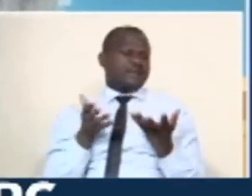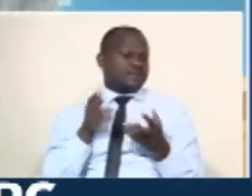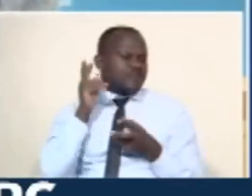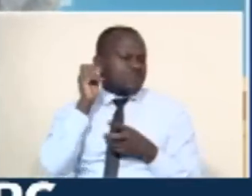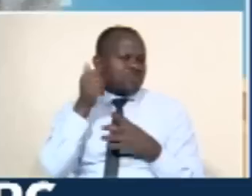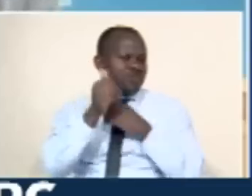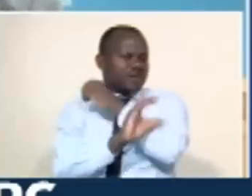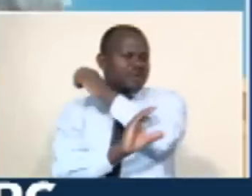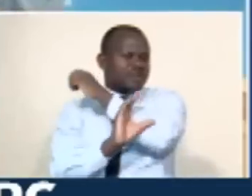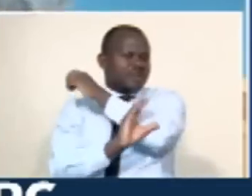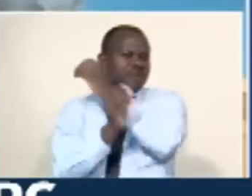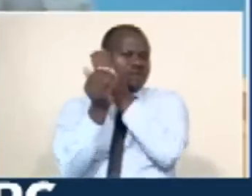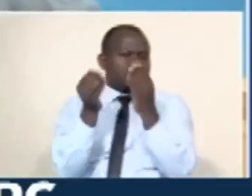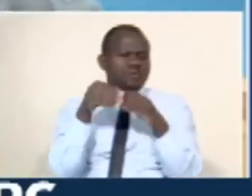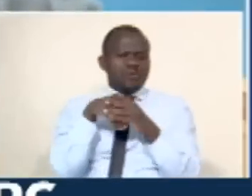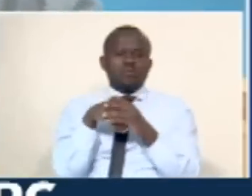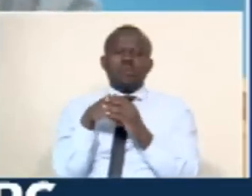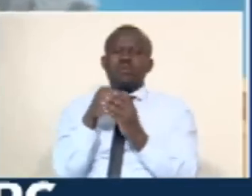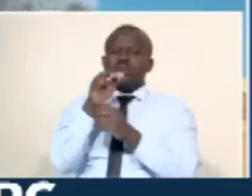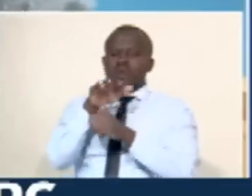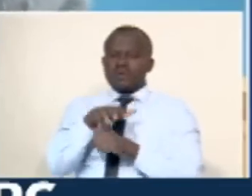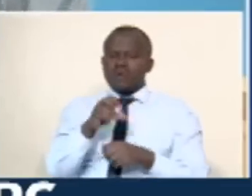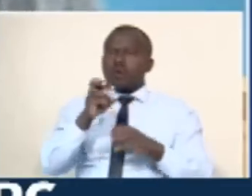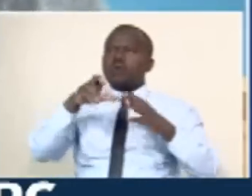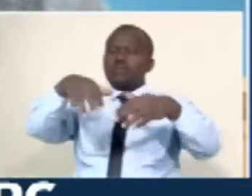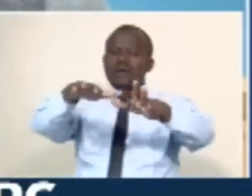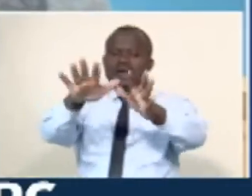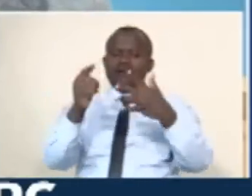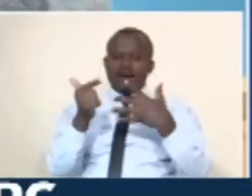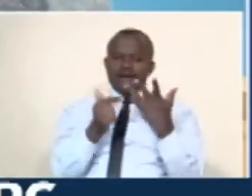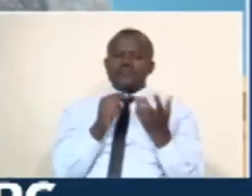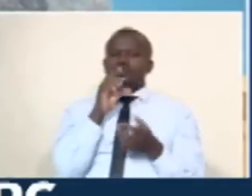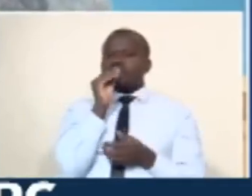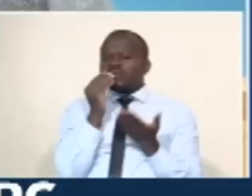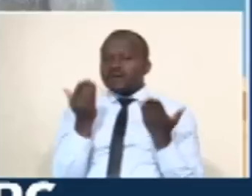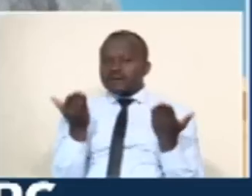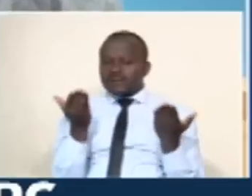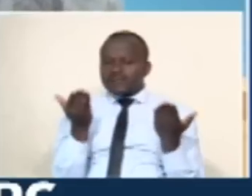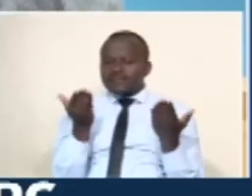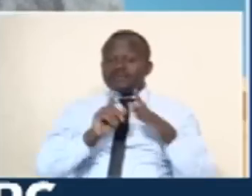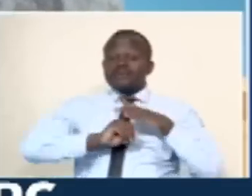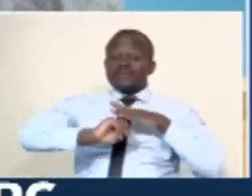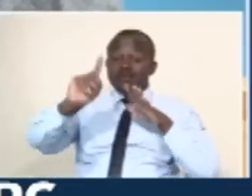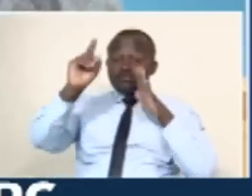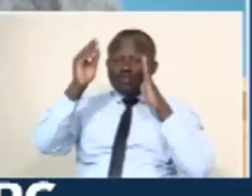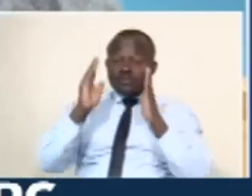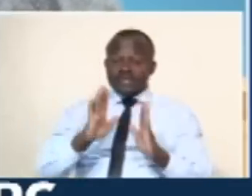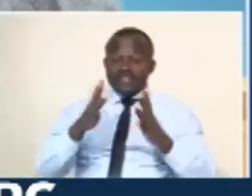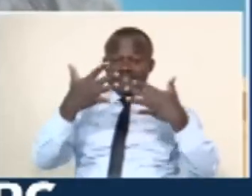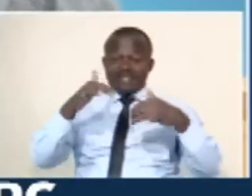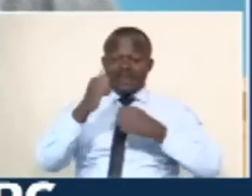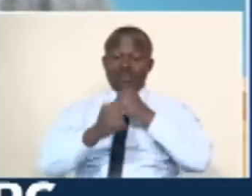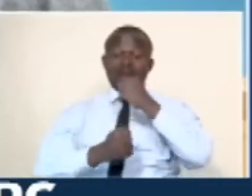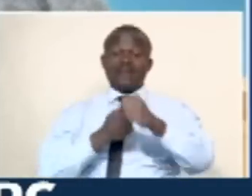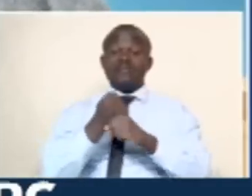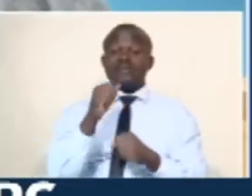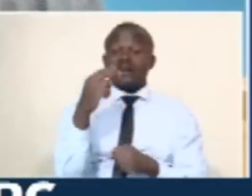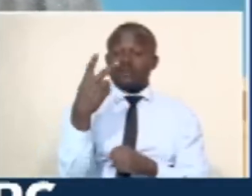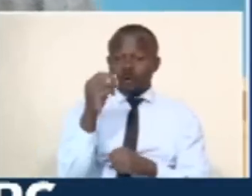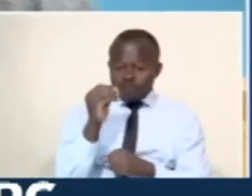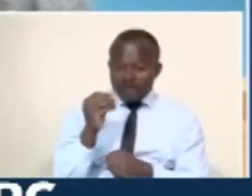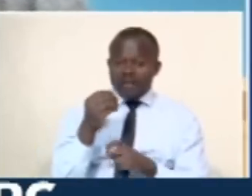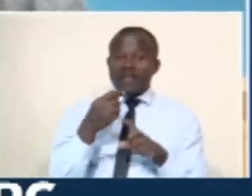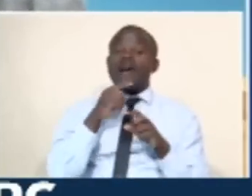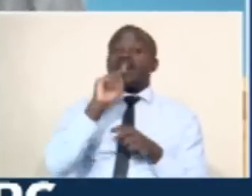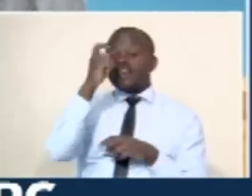ibyo bihugu mu gukondana cyangwa se mu kwamagana hari icyo bibivugaho? Impunzi zikamara imyaka 20 ari na guverinoma yazo